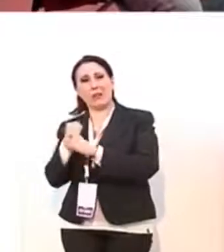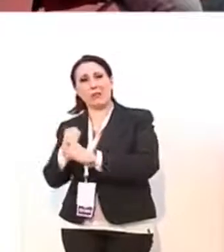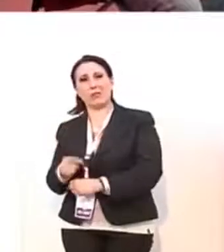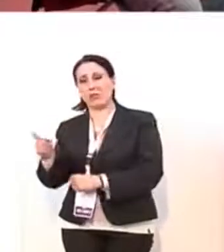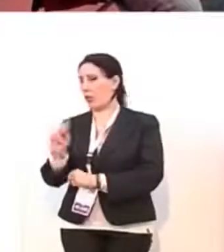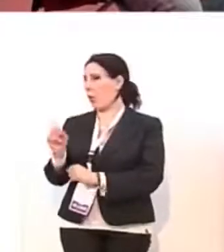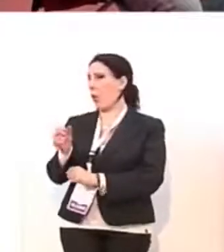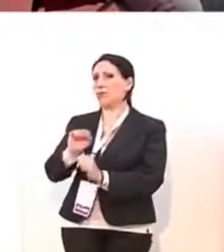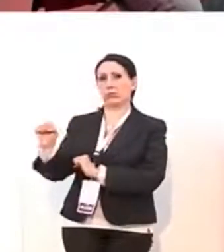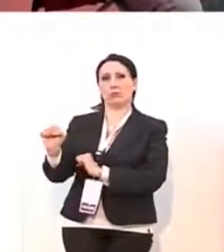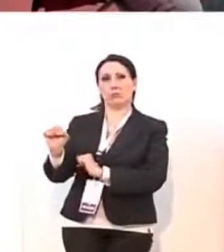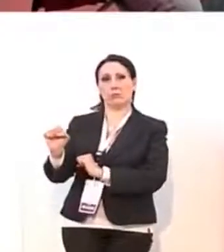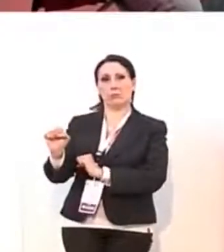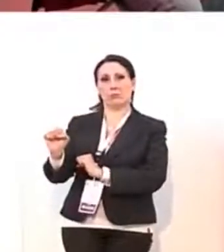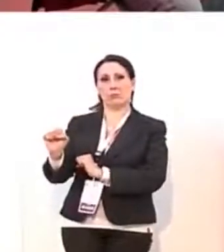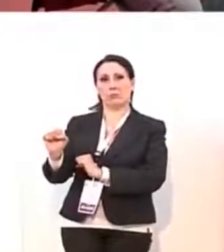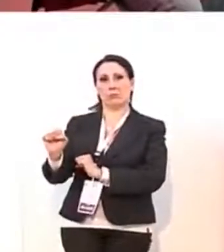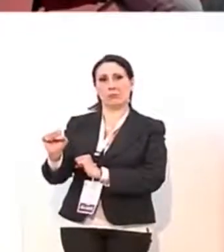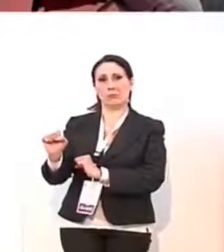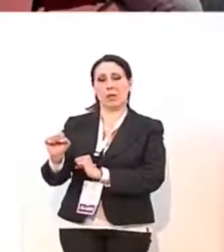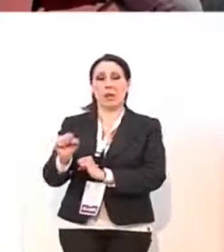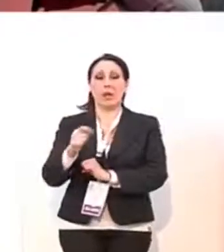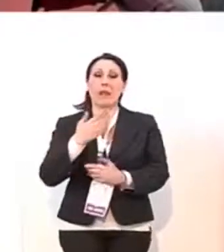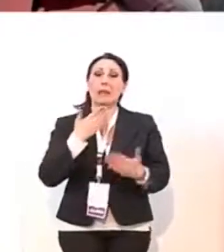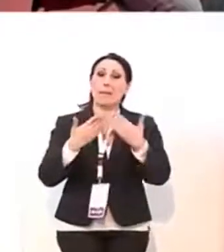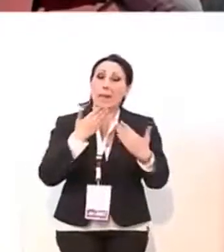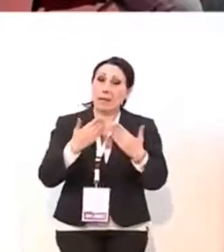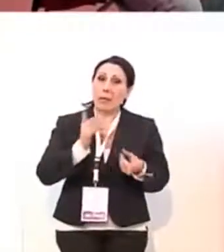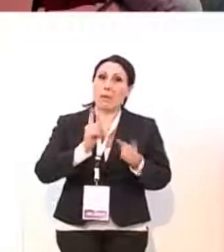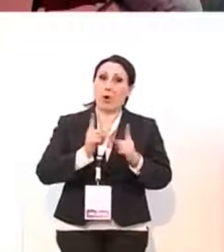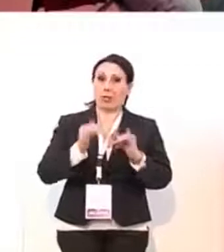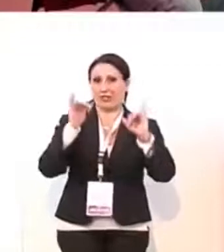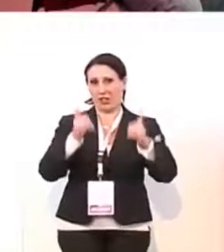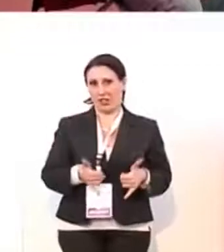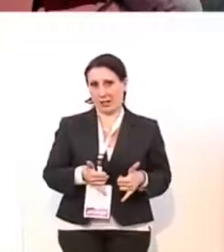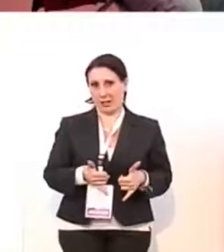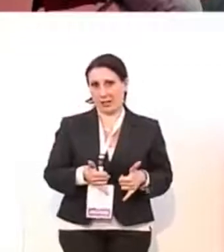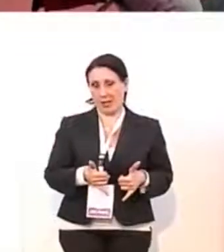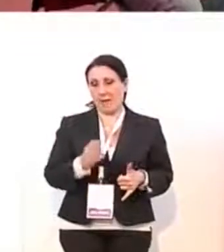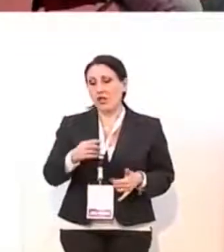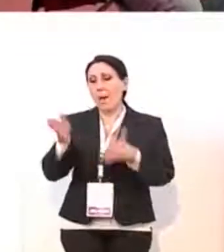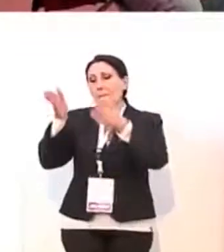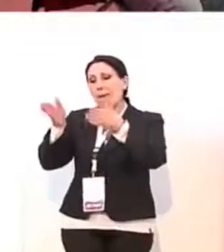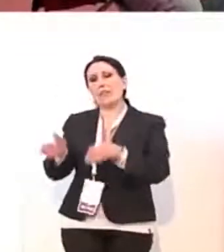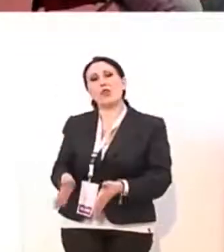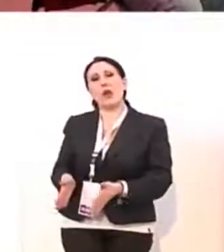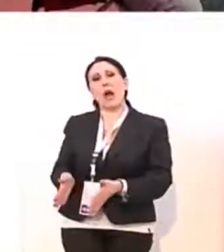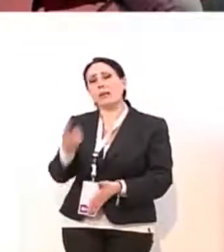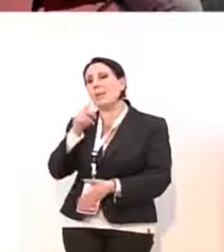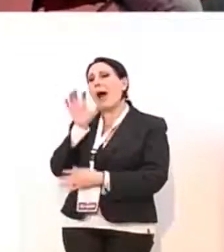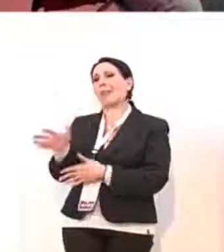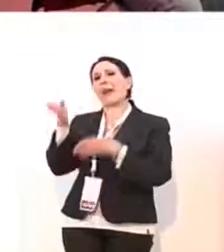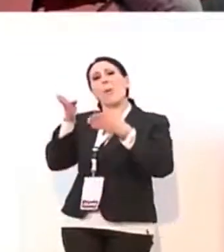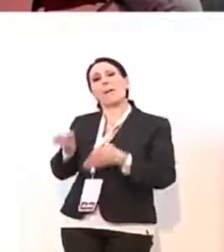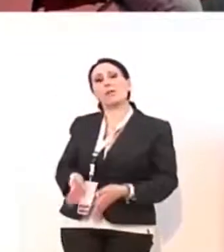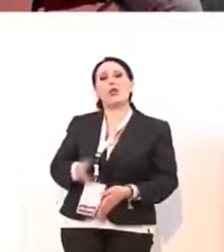ferma all'odio del dibattito politico e del ruolo istituzionale. Se riguarda una donna, questo degenera,